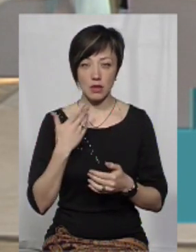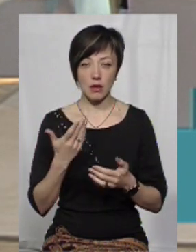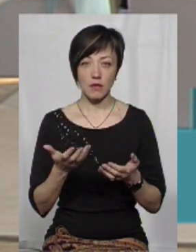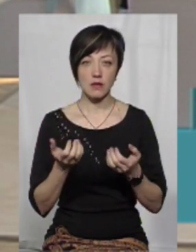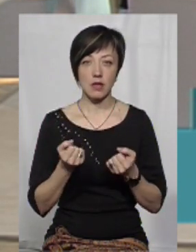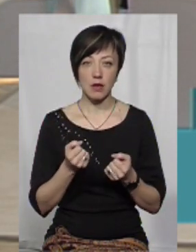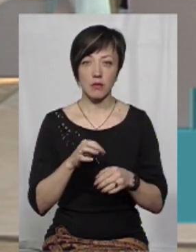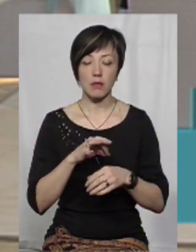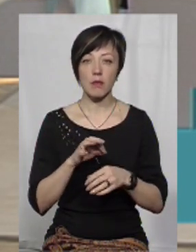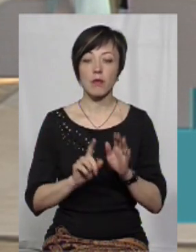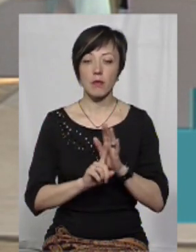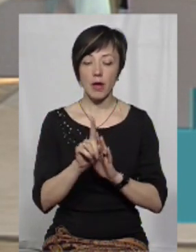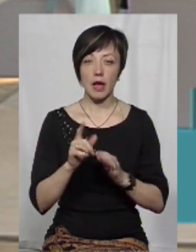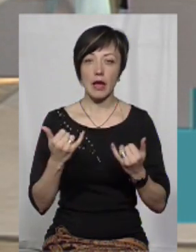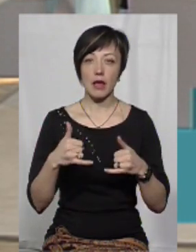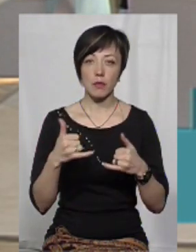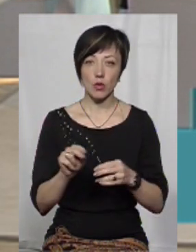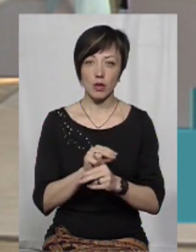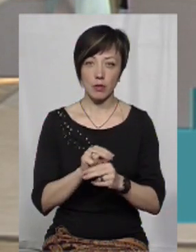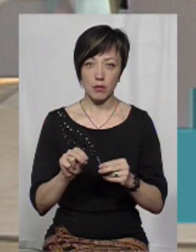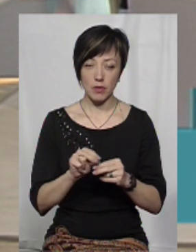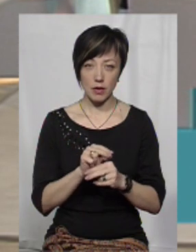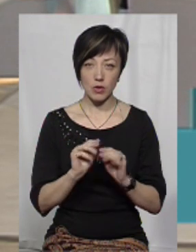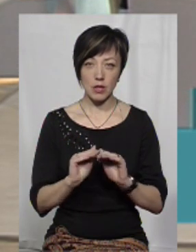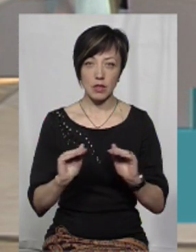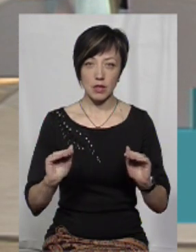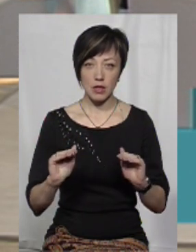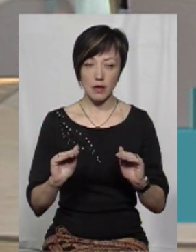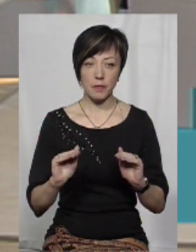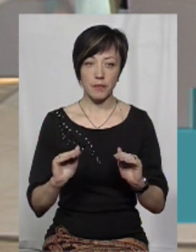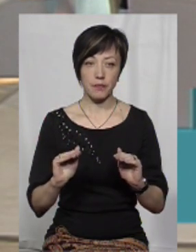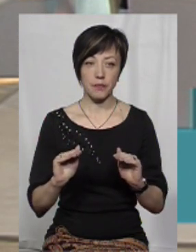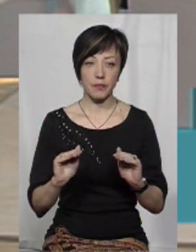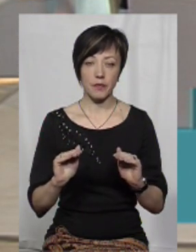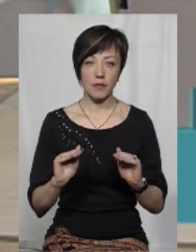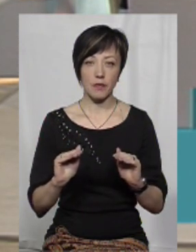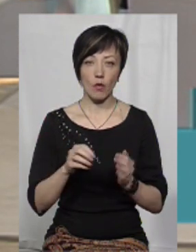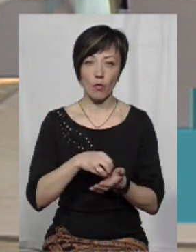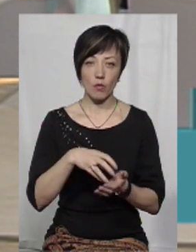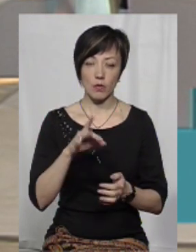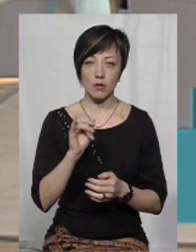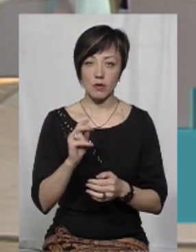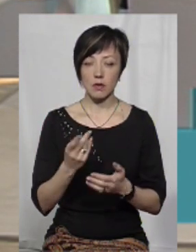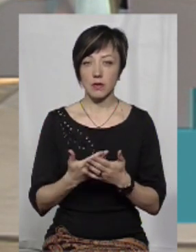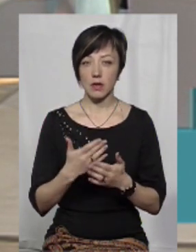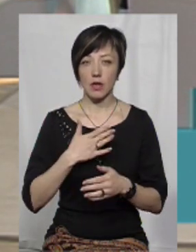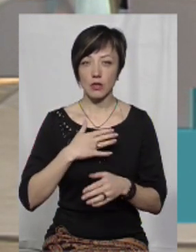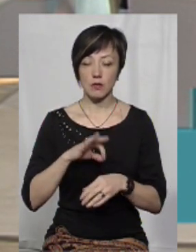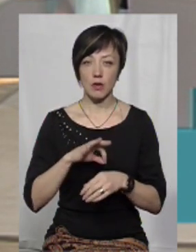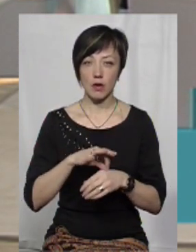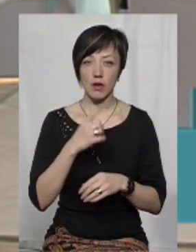взяли проводить химиотерапию у детей с солидными опухолями. Допустим, если при наших